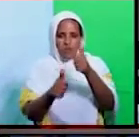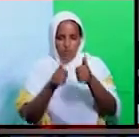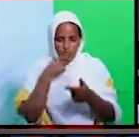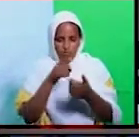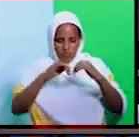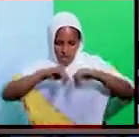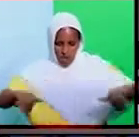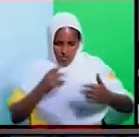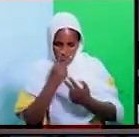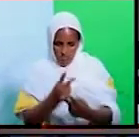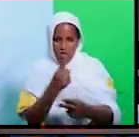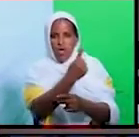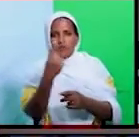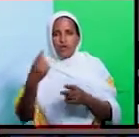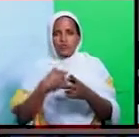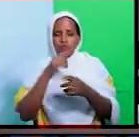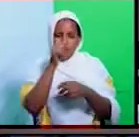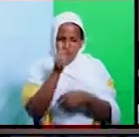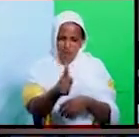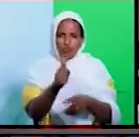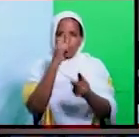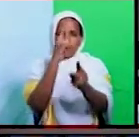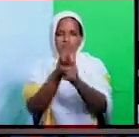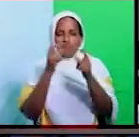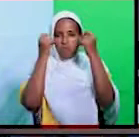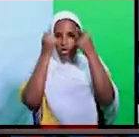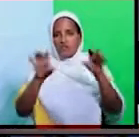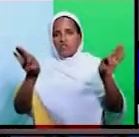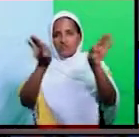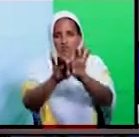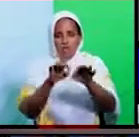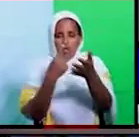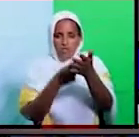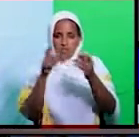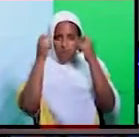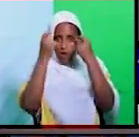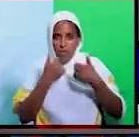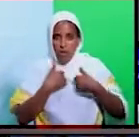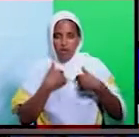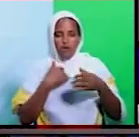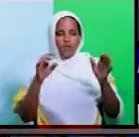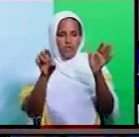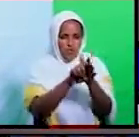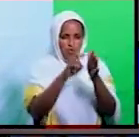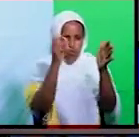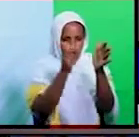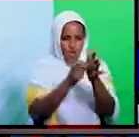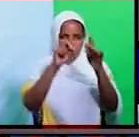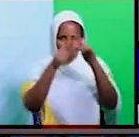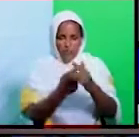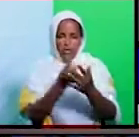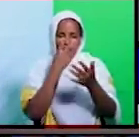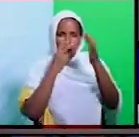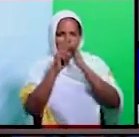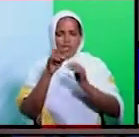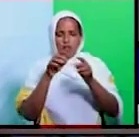የምንሆነው። ያ የህይወት ቃል እንዲሆንልን እውነት ፍጹም የሆነ ትህትና ያስፈልጋል። እግዚአብሔር